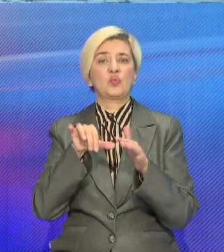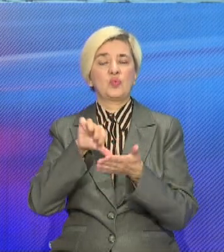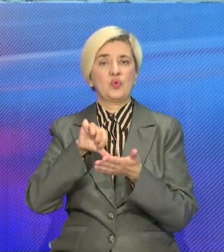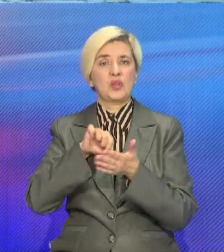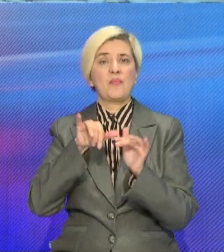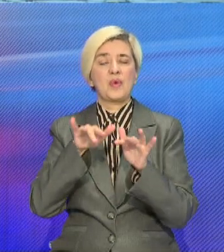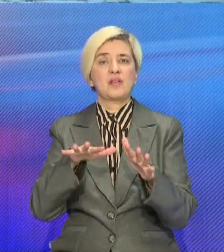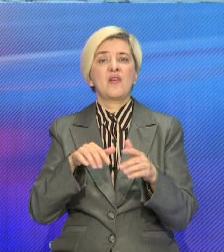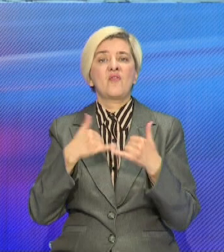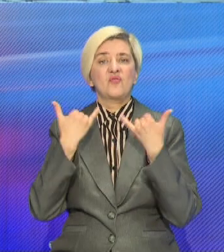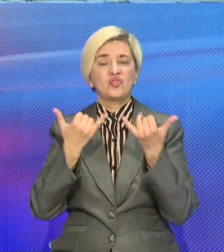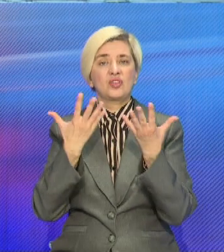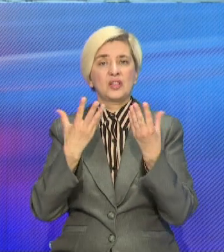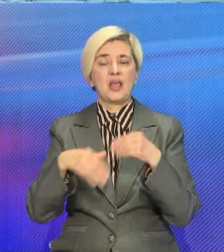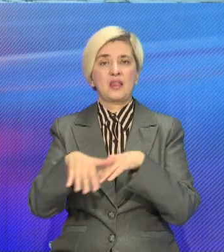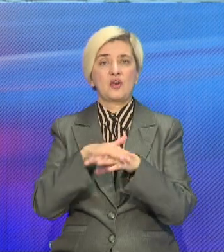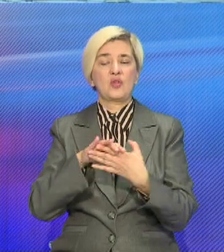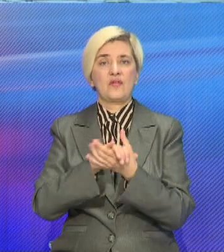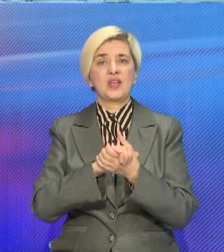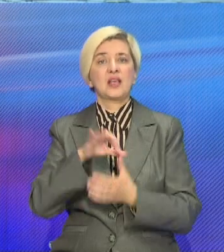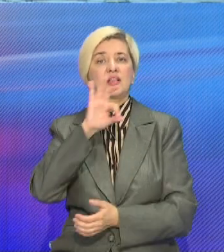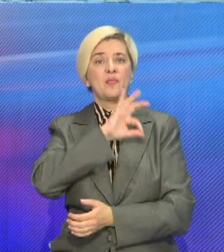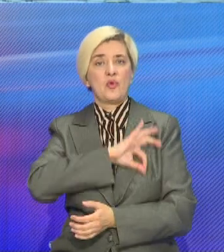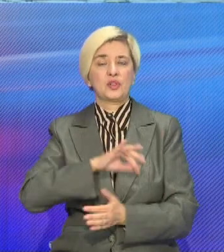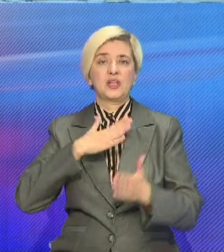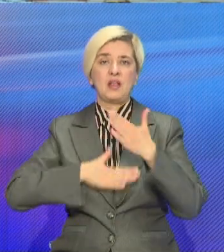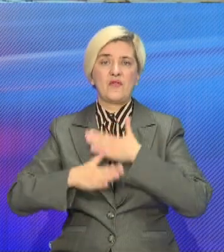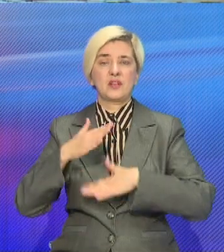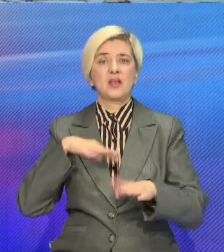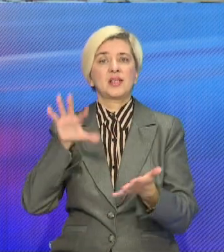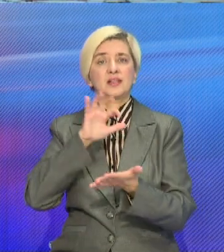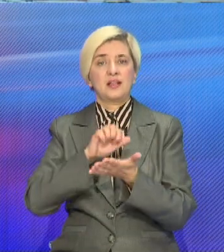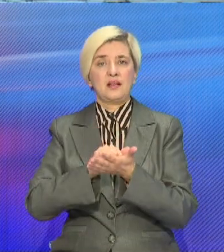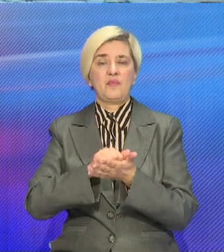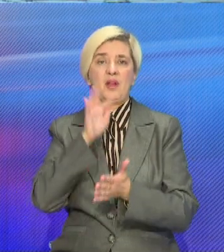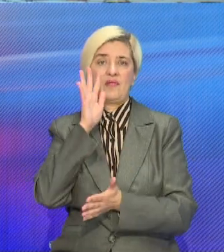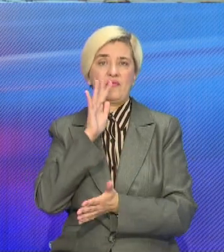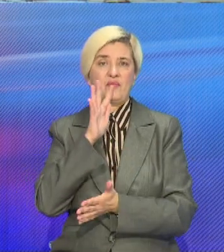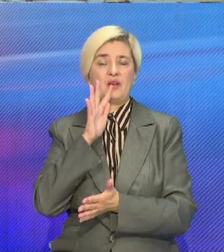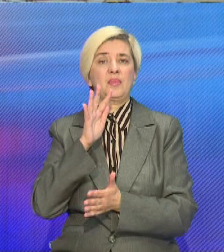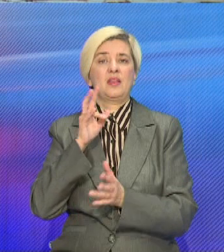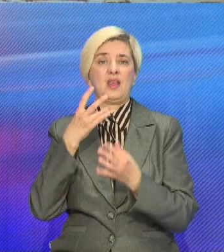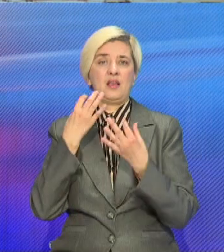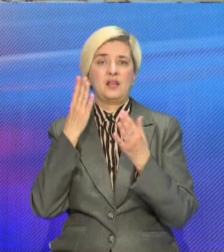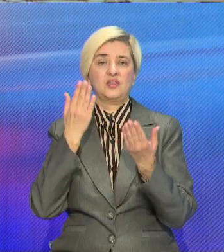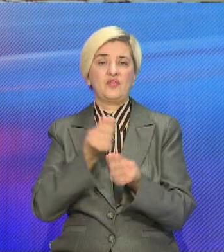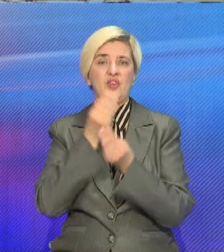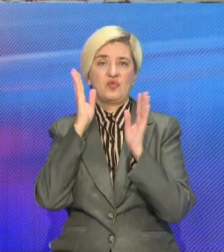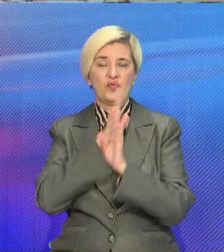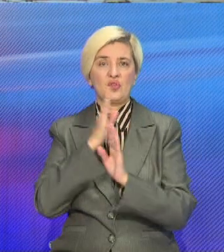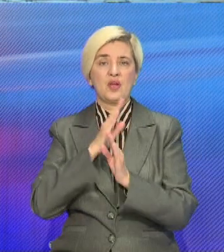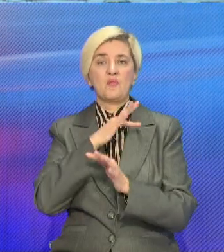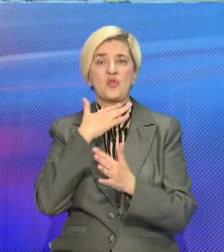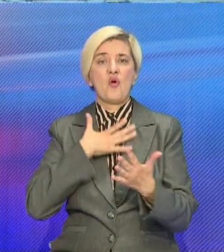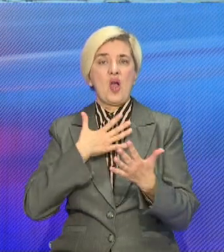приміркованого до Дня народного одинства, з користю і задоволенням бавили час на свіжому повітрі. Шмат фізичної активності, цікавих контактів